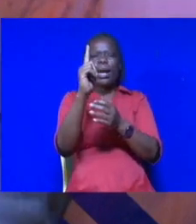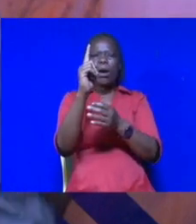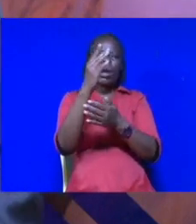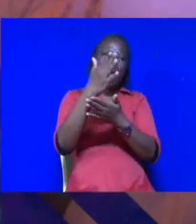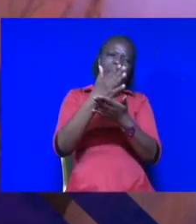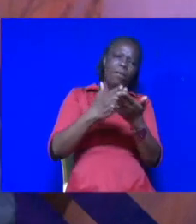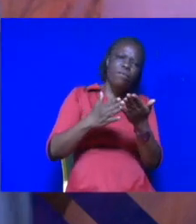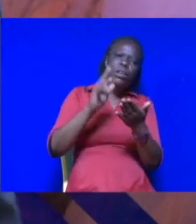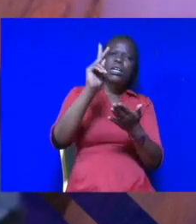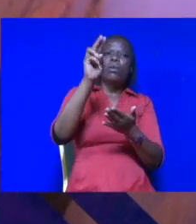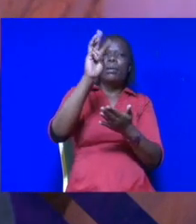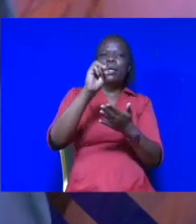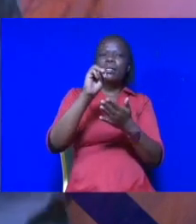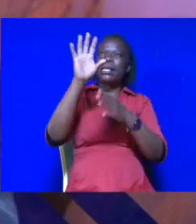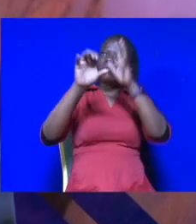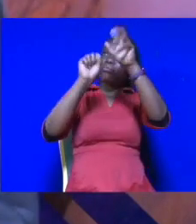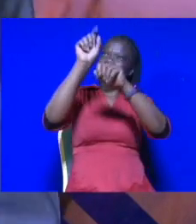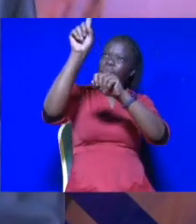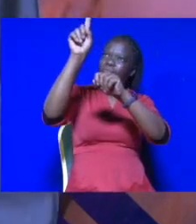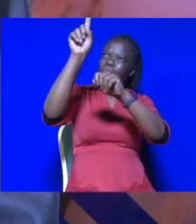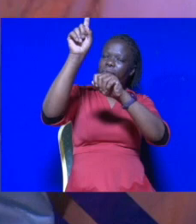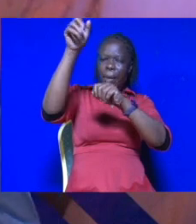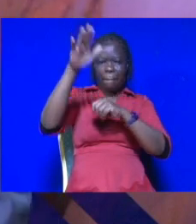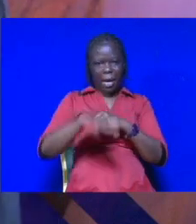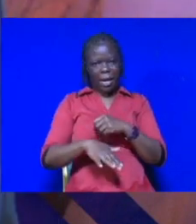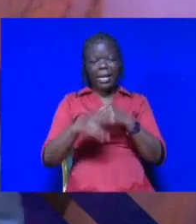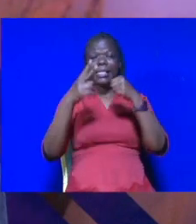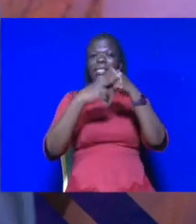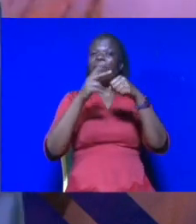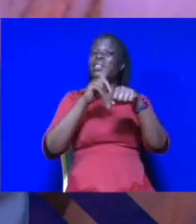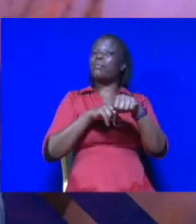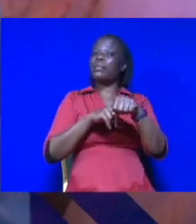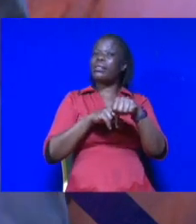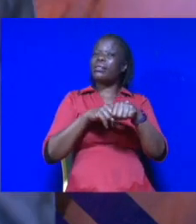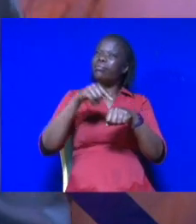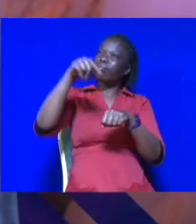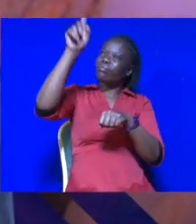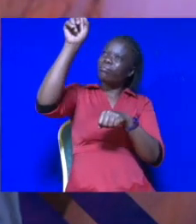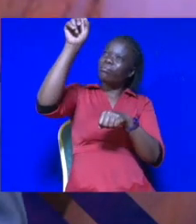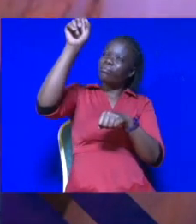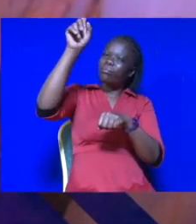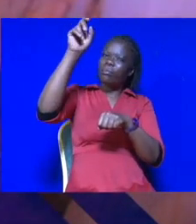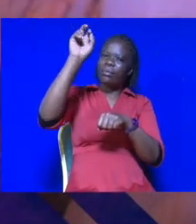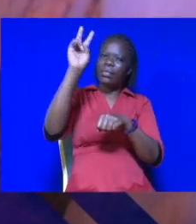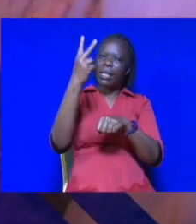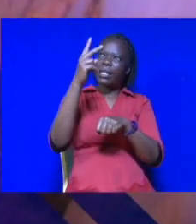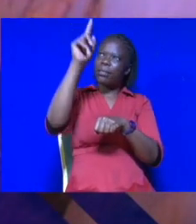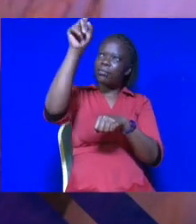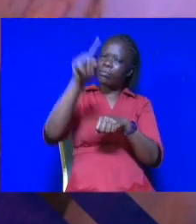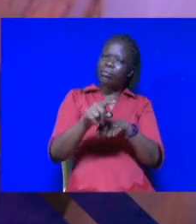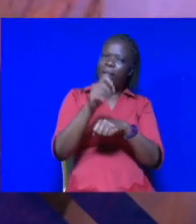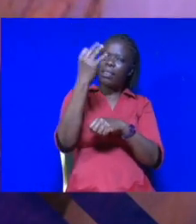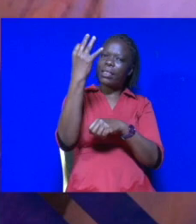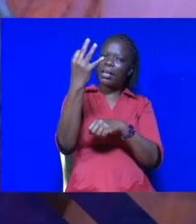Mara saba anakwenda, anarudi. Mara ya pili, mara ya tatu, huyu mtumishi naye alikuwa